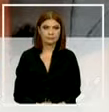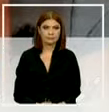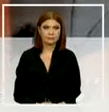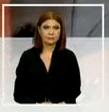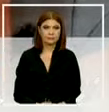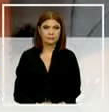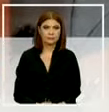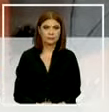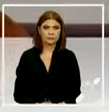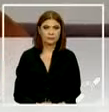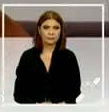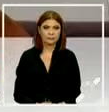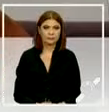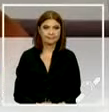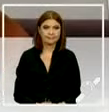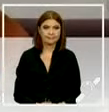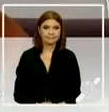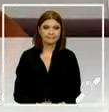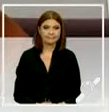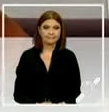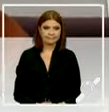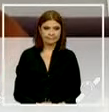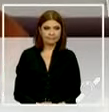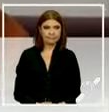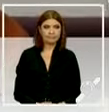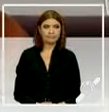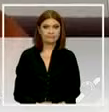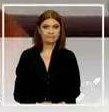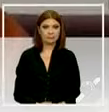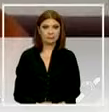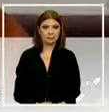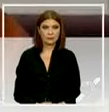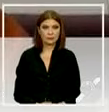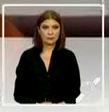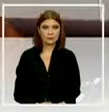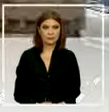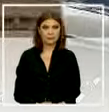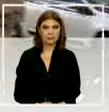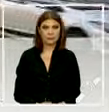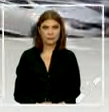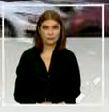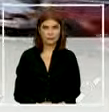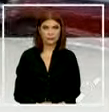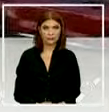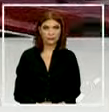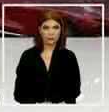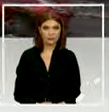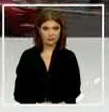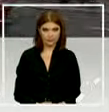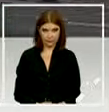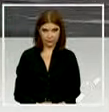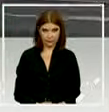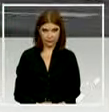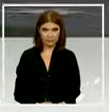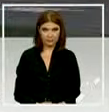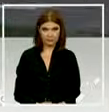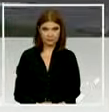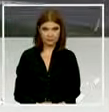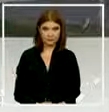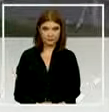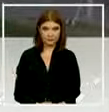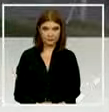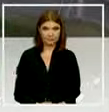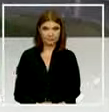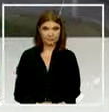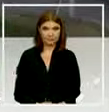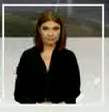Para España y para Europa. La polémica ha venido en que cuando mi cliente, el Sabău, pide la eutanasia, aún no se ha celebrado el juicio. Claro, las